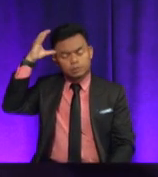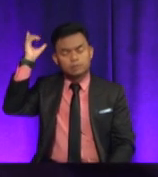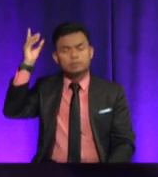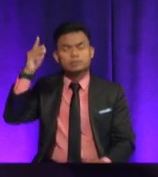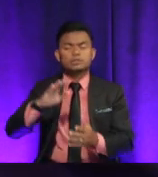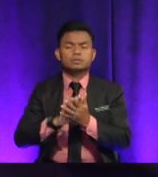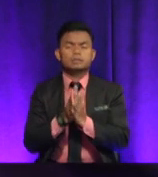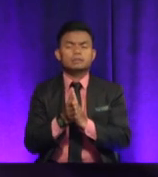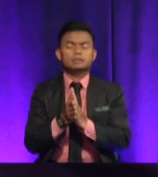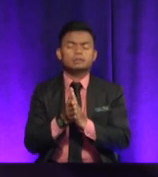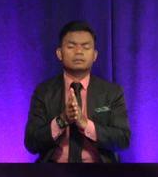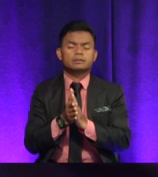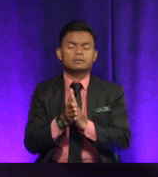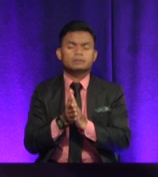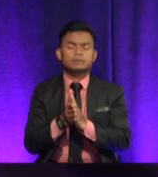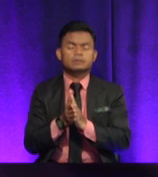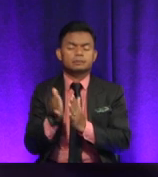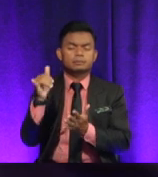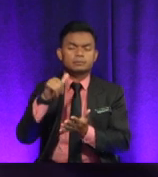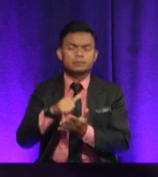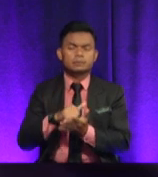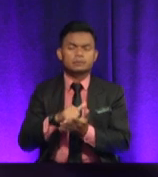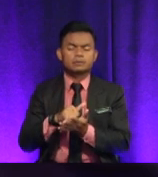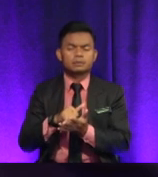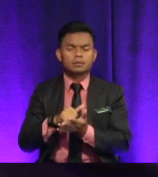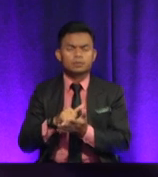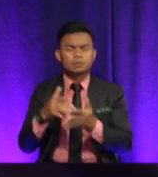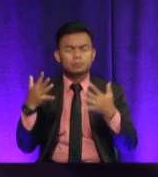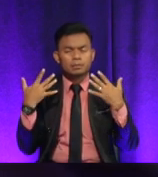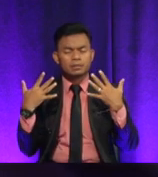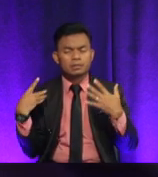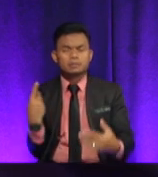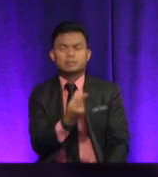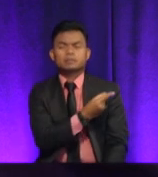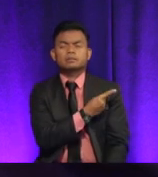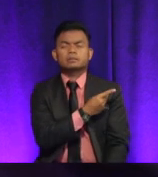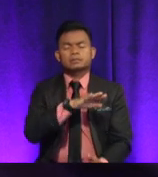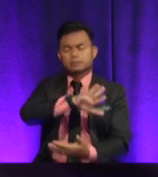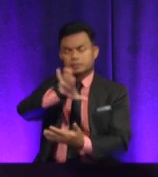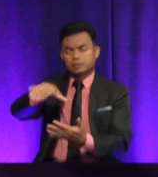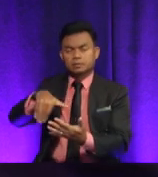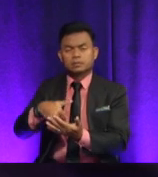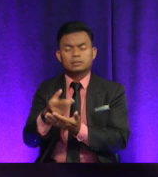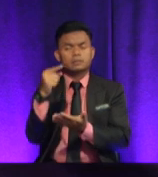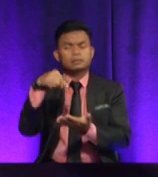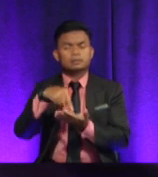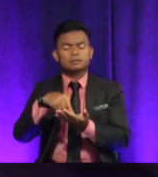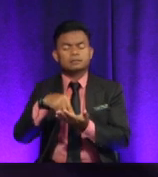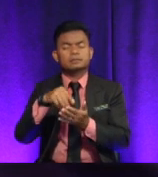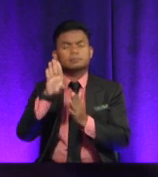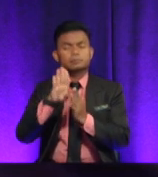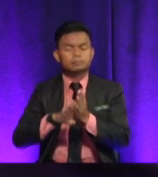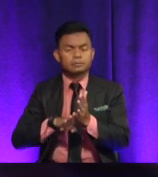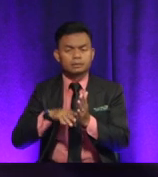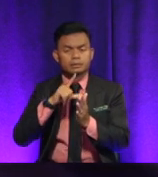kepanasan kita sekalian ini Baiklah berhenti